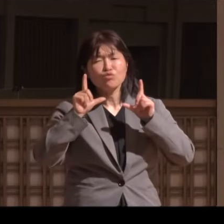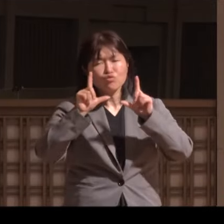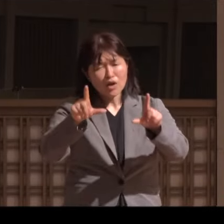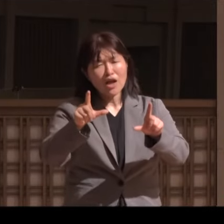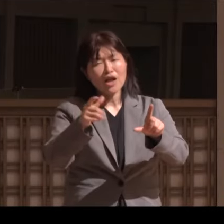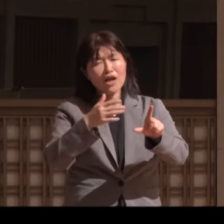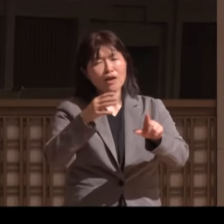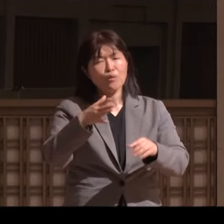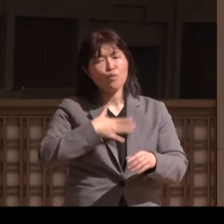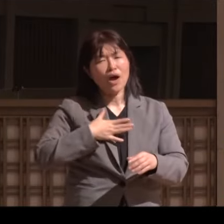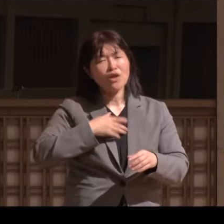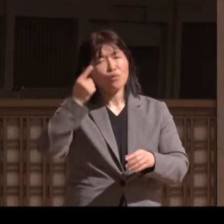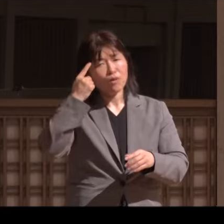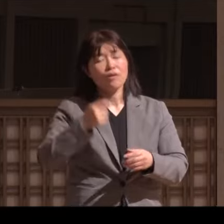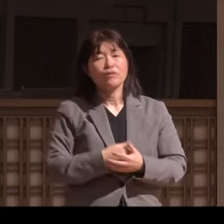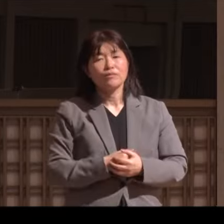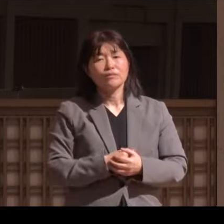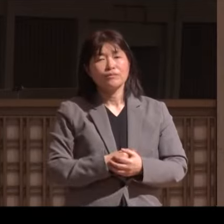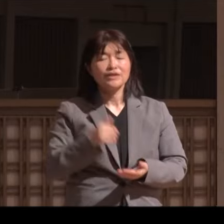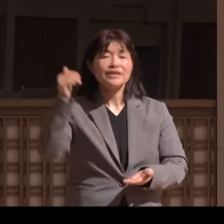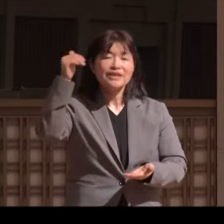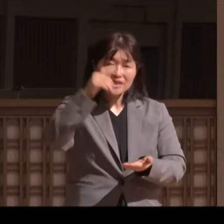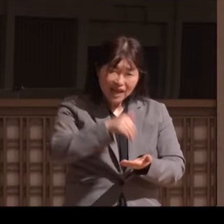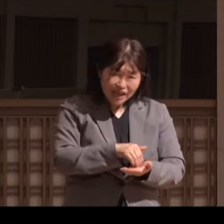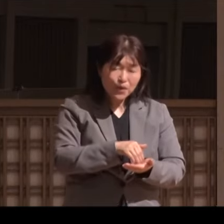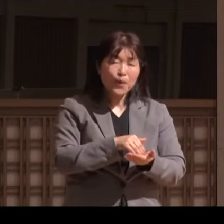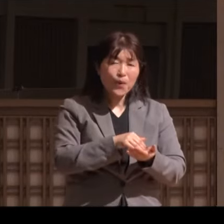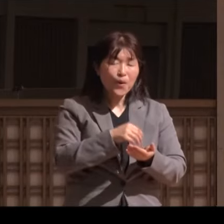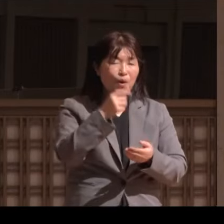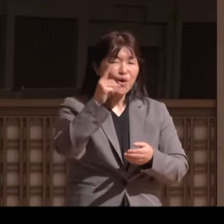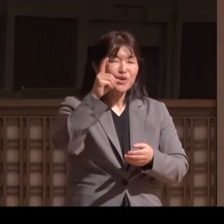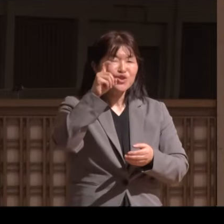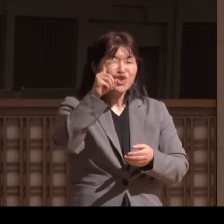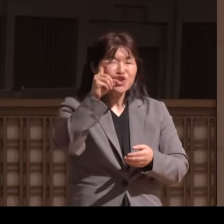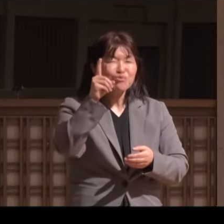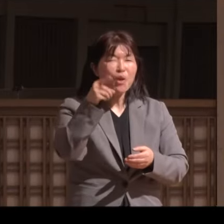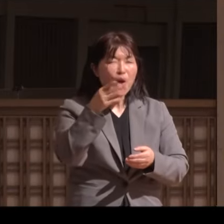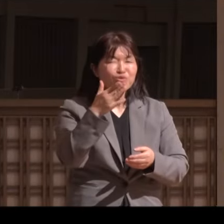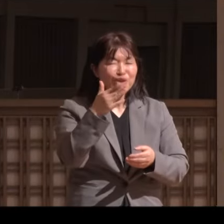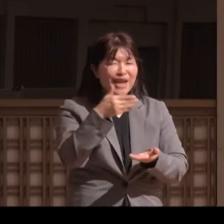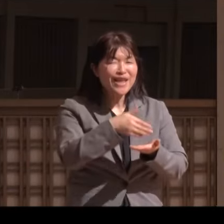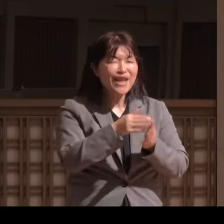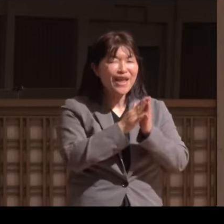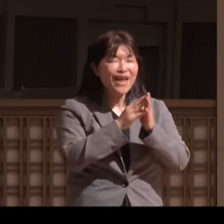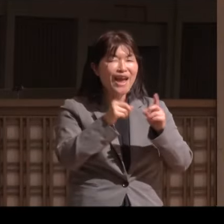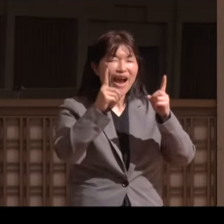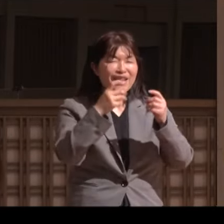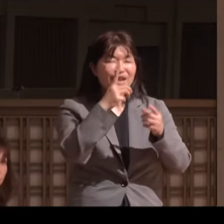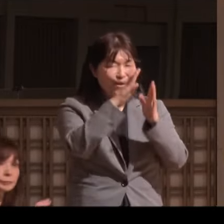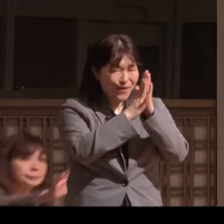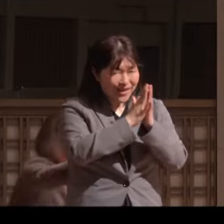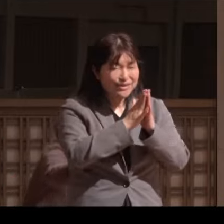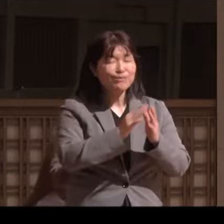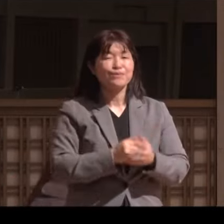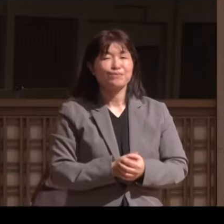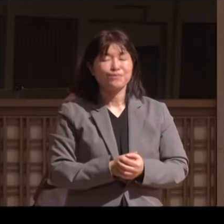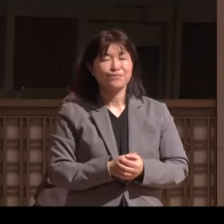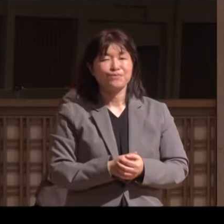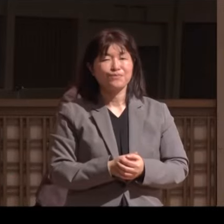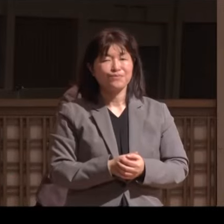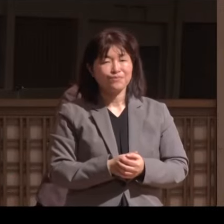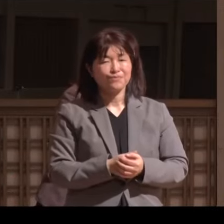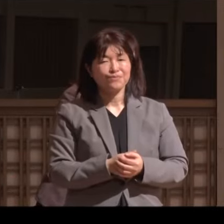た最後にもう一言ずつ10秒ずつぐらいでごめんなさいねもう時間管理ができなくてえ10